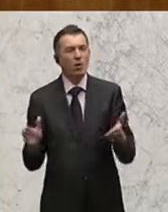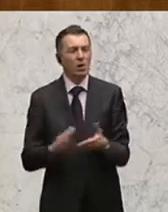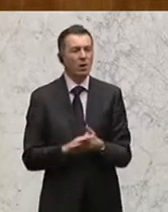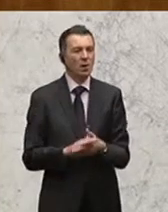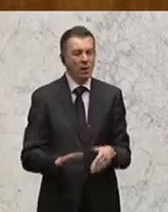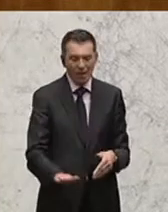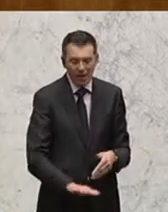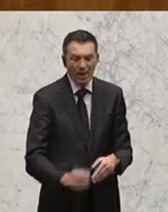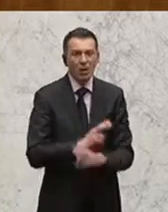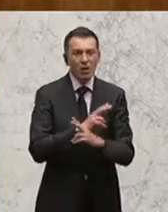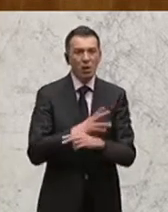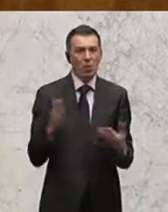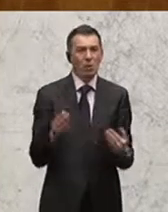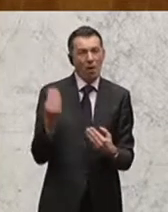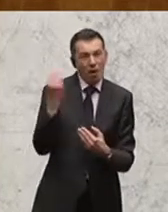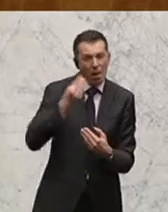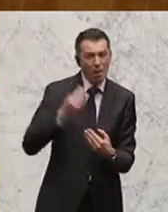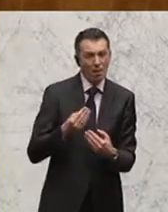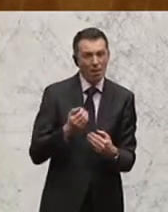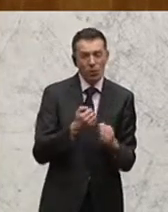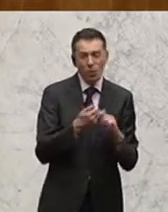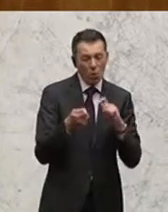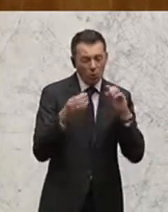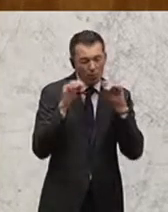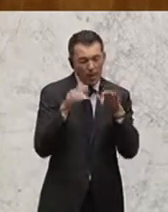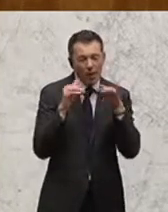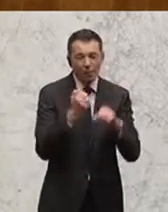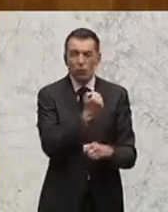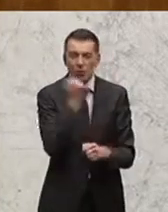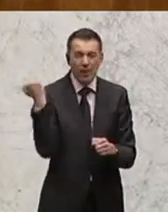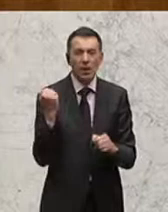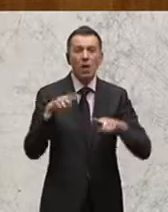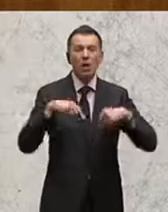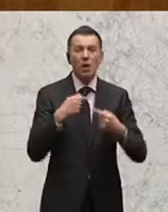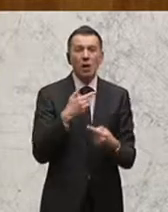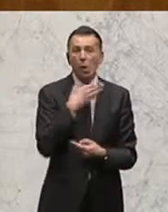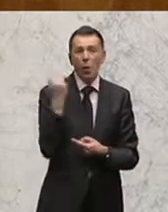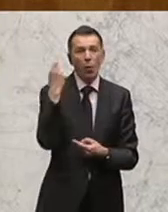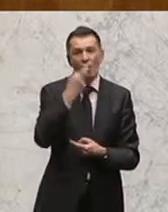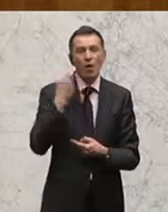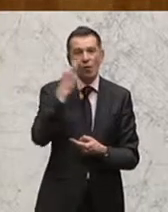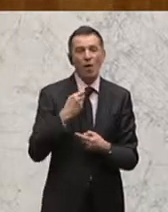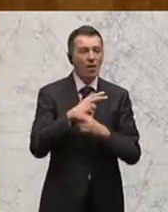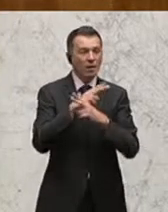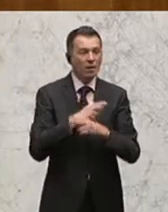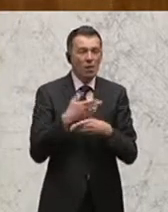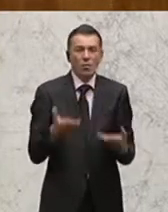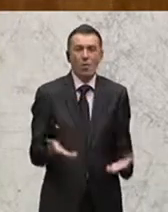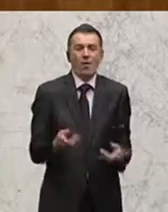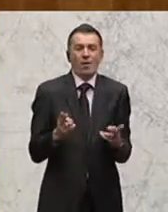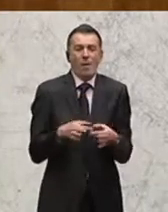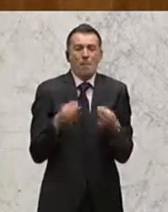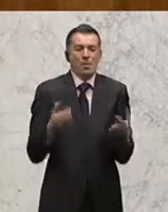Österreich konfrontiert werden, radikalisiert werden vom Kleinkindalter an, dann dürfen wir uns ja nicht wundern, wenn das in Österreich stattfinden